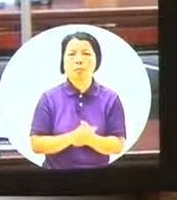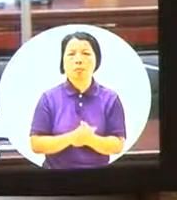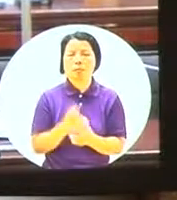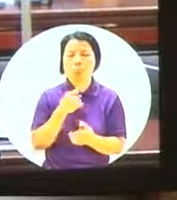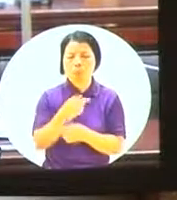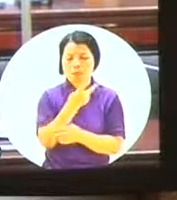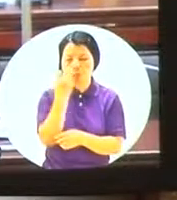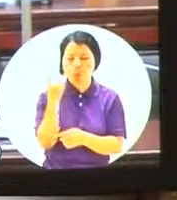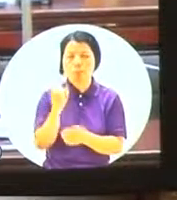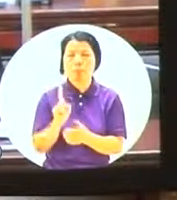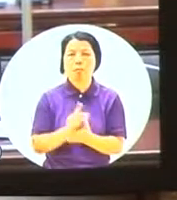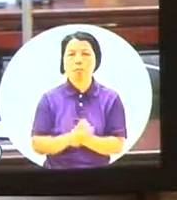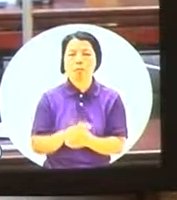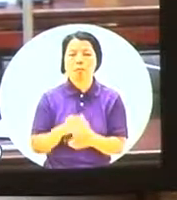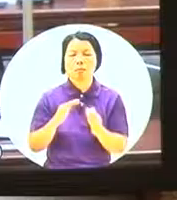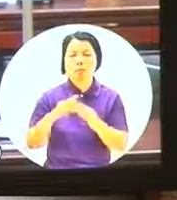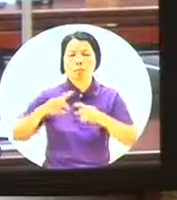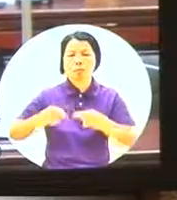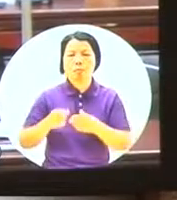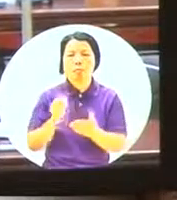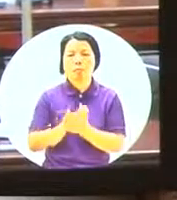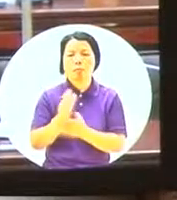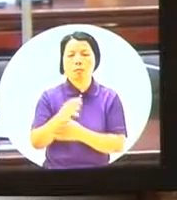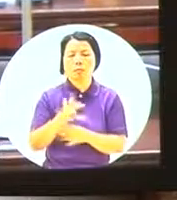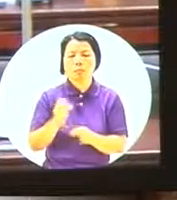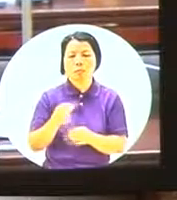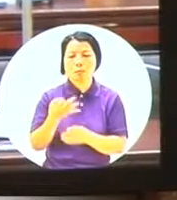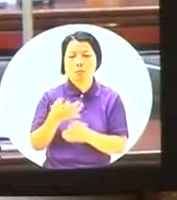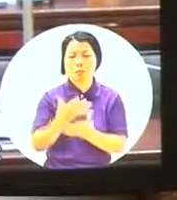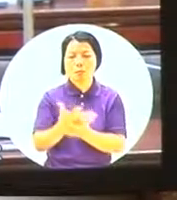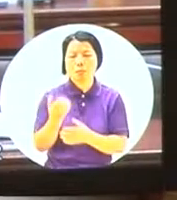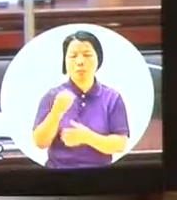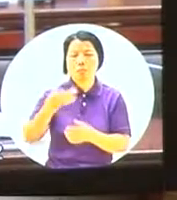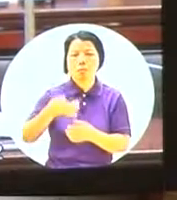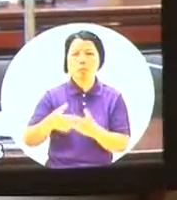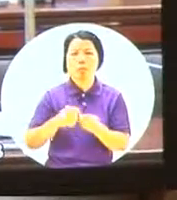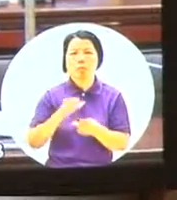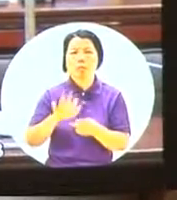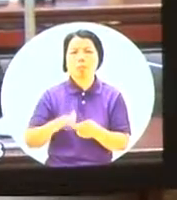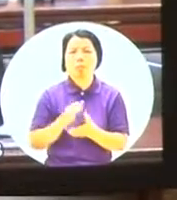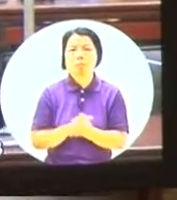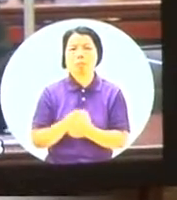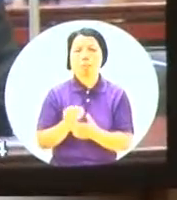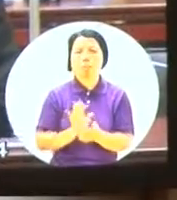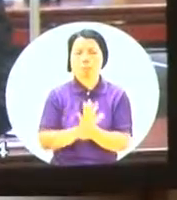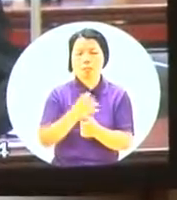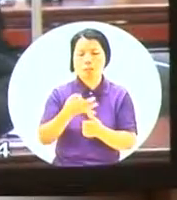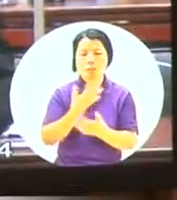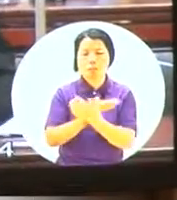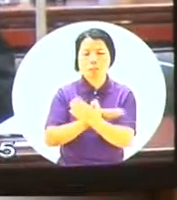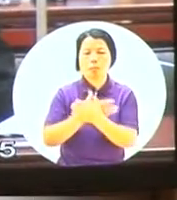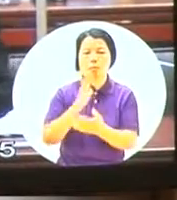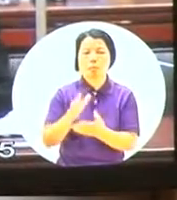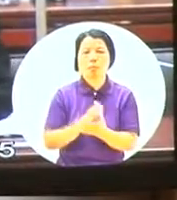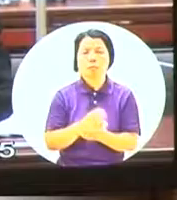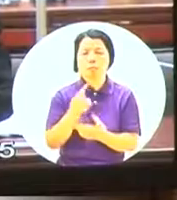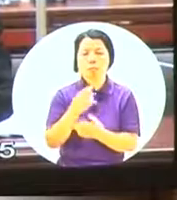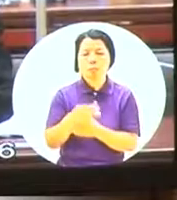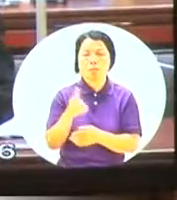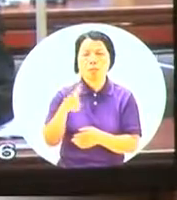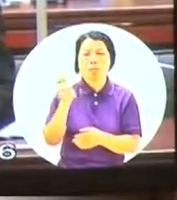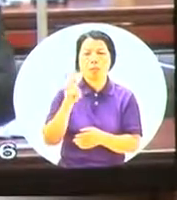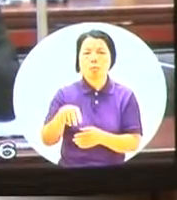现说都跟下来大概我们有几个钱，第一个权利金有，第二个是现在促餐室有奖金，我们前面拿了一笔